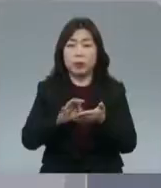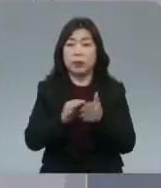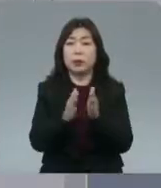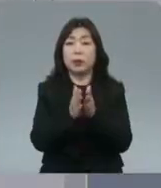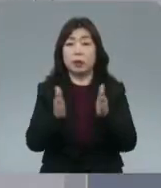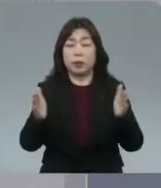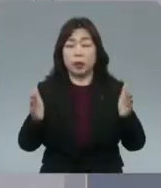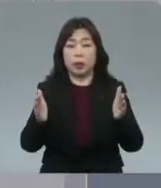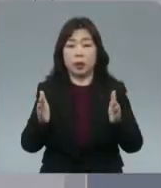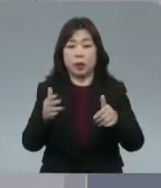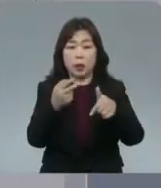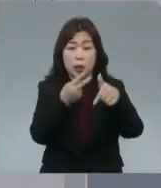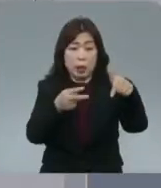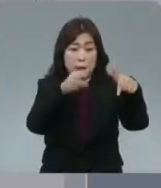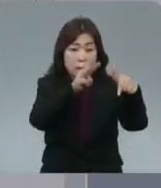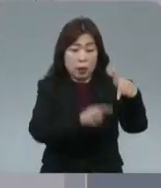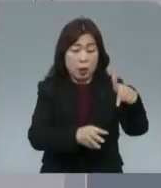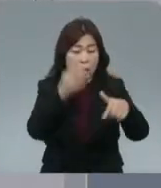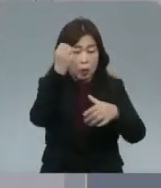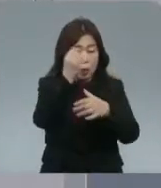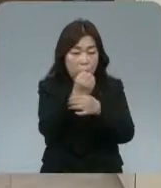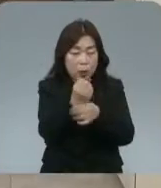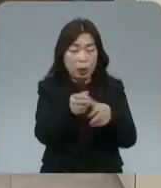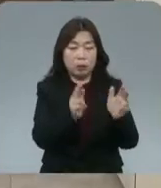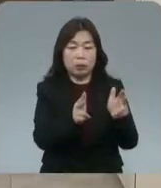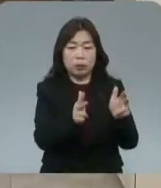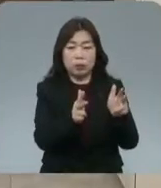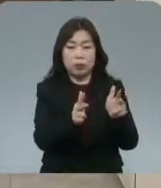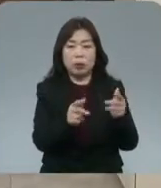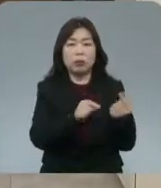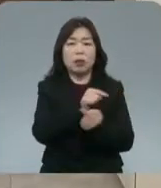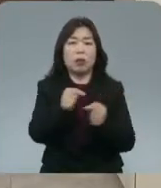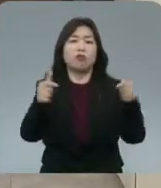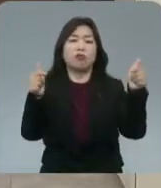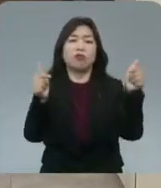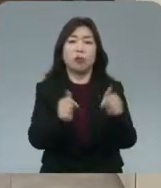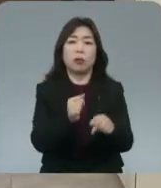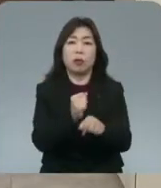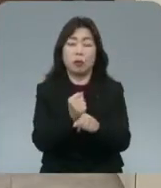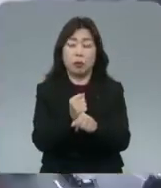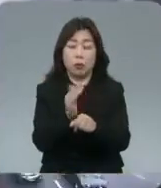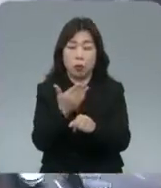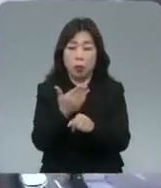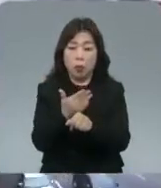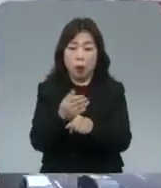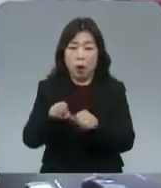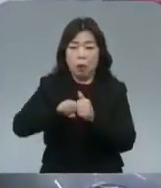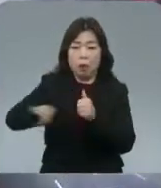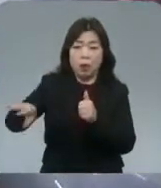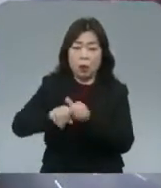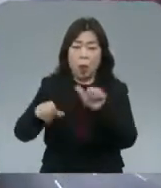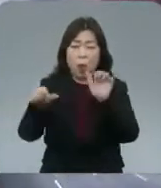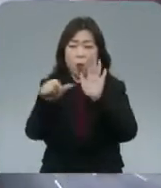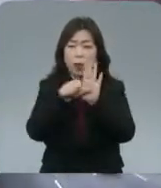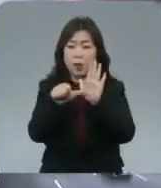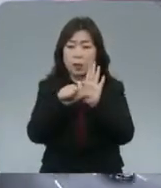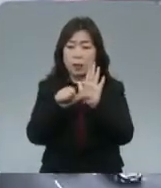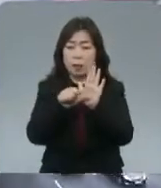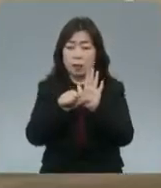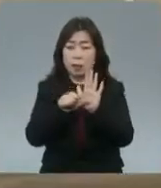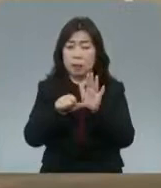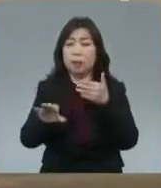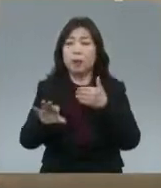взявшие на себя обязательство сокращение выбросов должны будут сократить время работы меры по сокращению